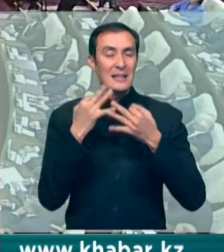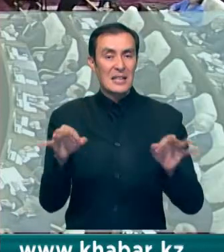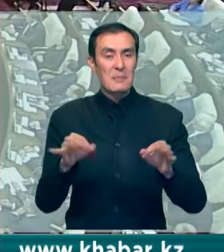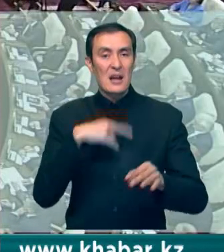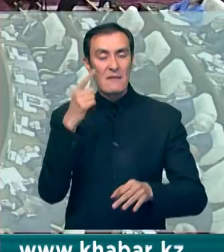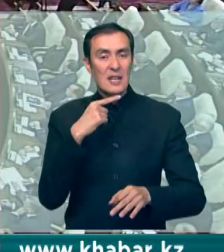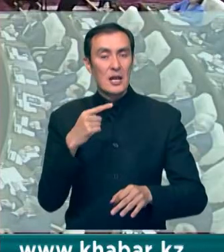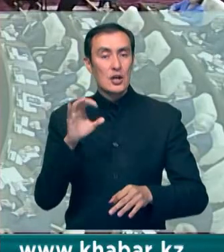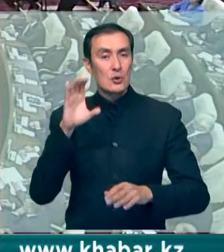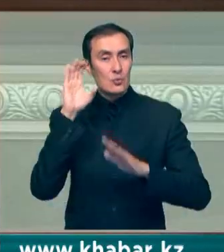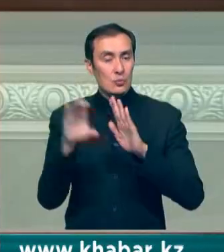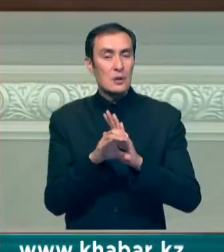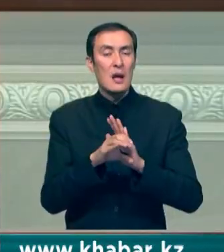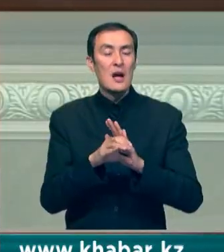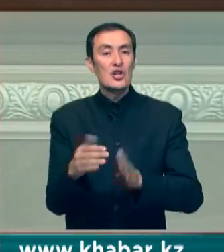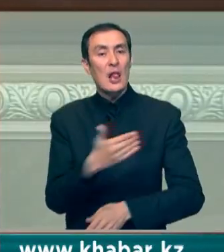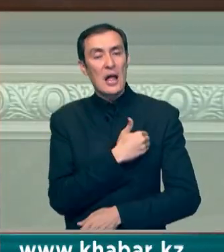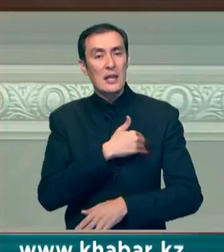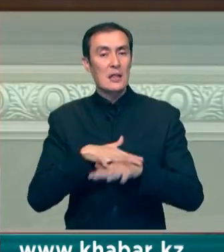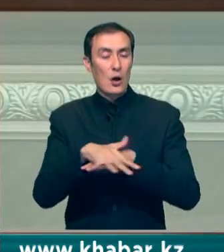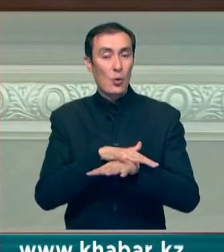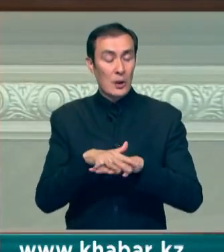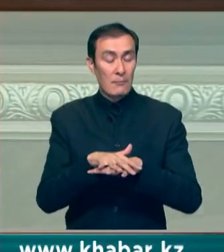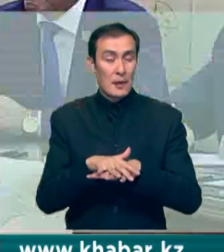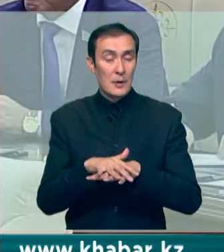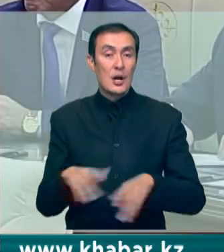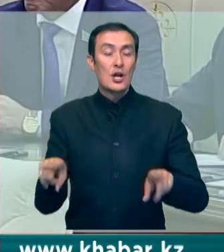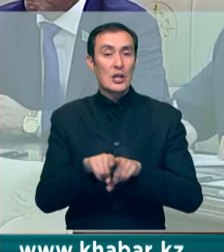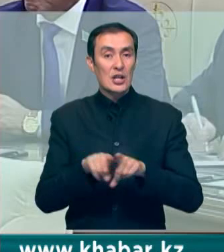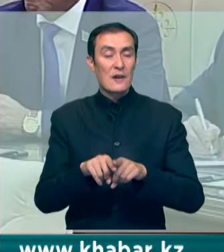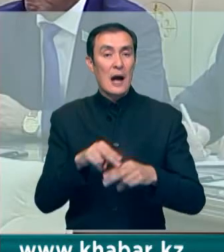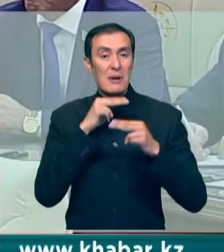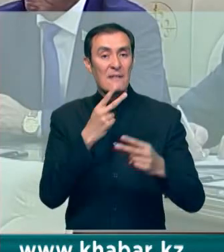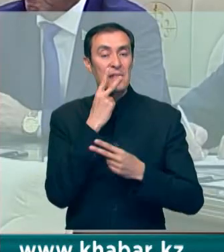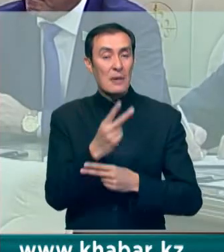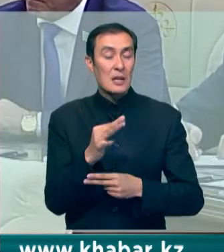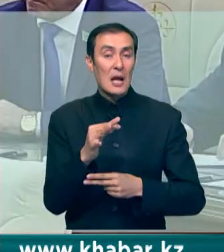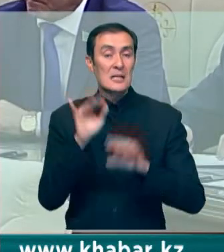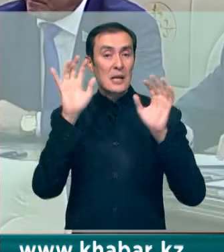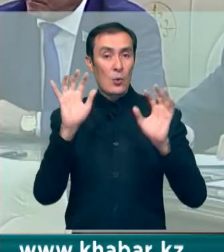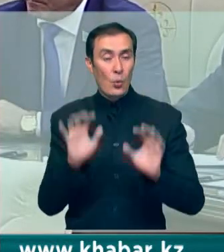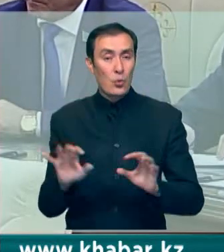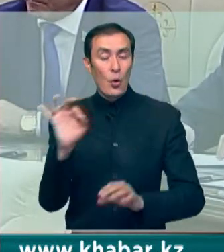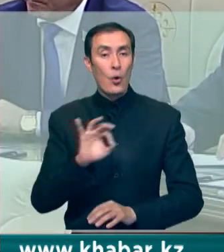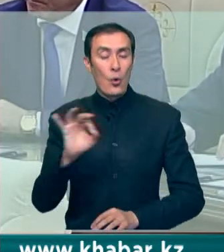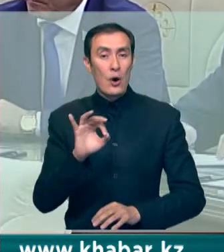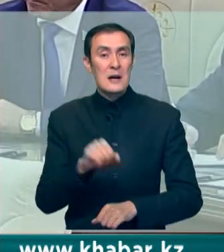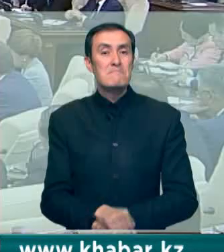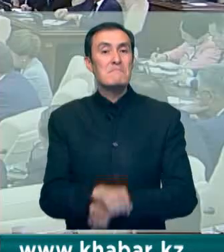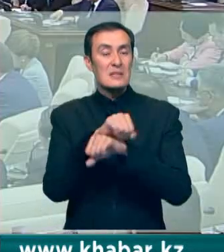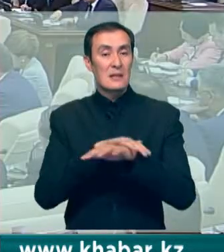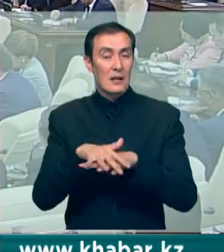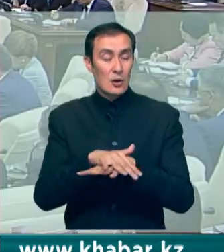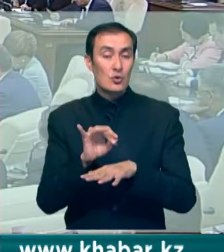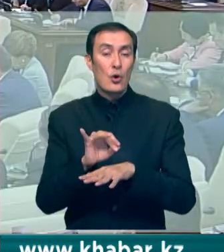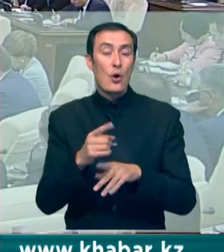говорить и слышать чаяния казахстанцев. Также обратил внимание на законодательство о митингах, призвал местные